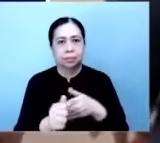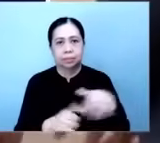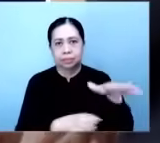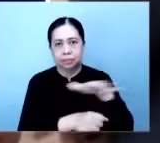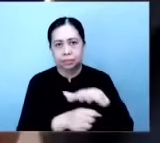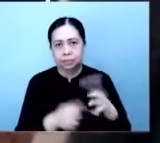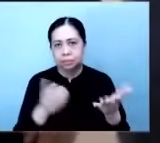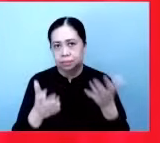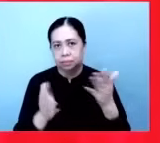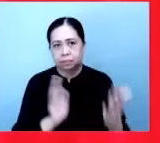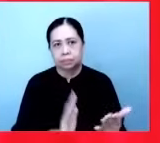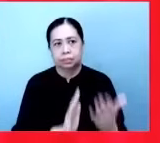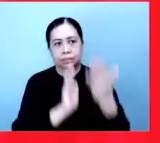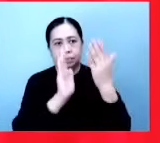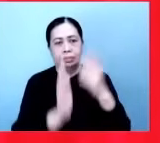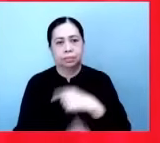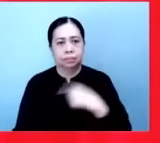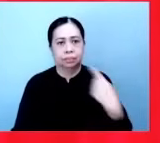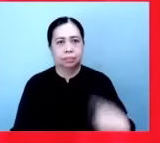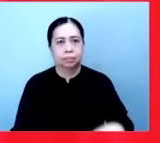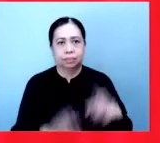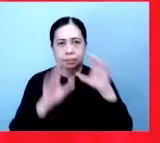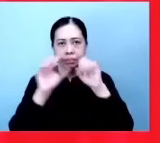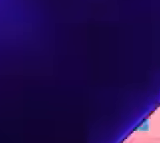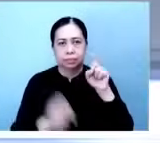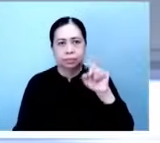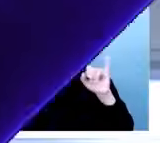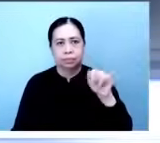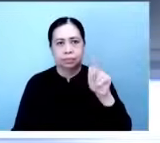makaharap ni Blinken si Chinese President Xi Jinping.